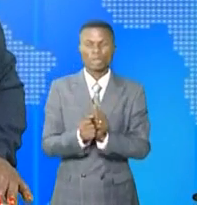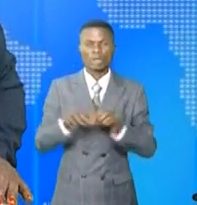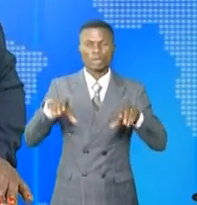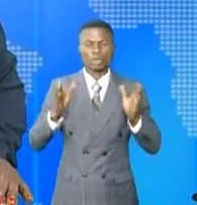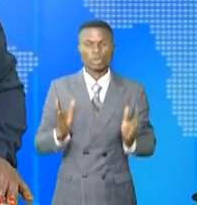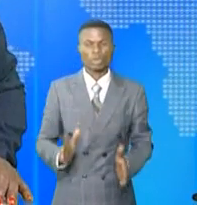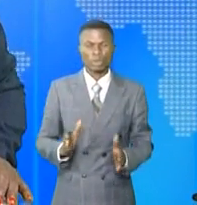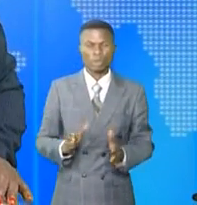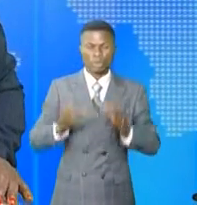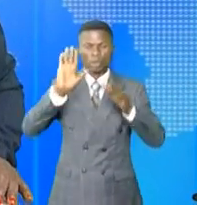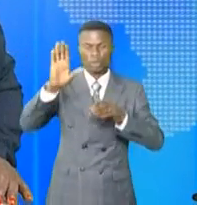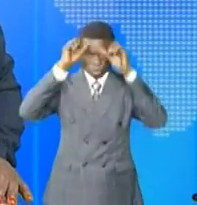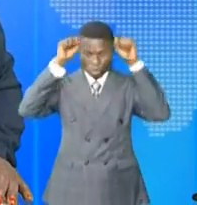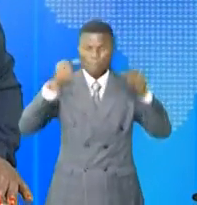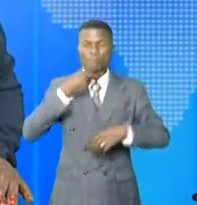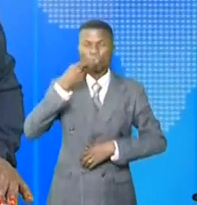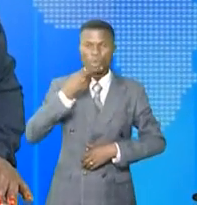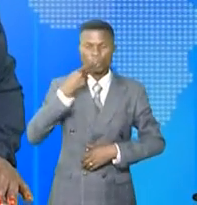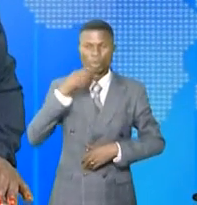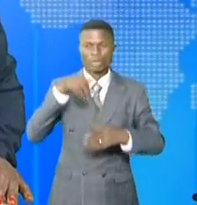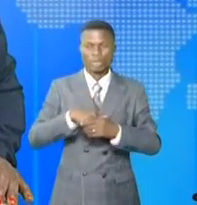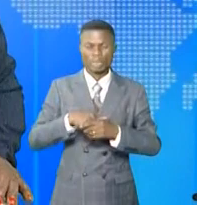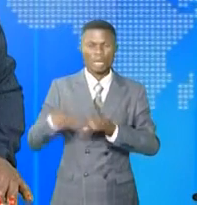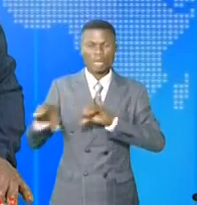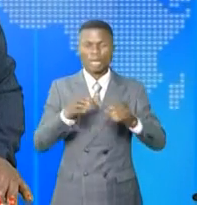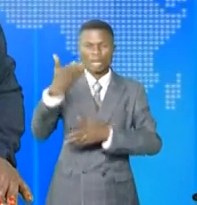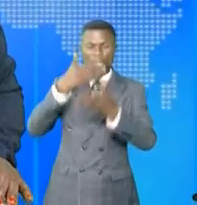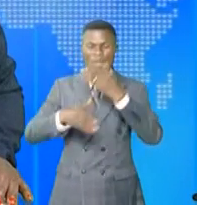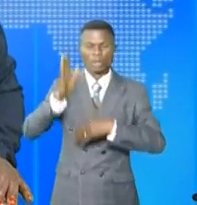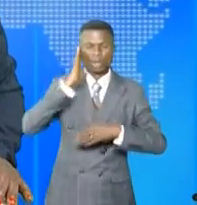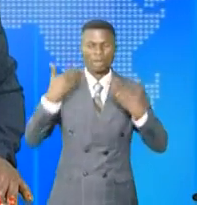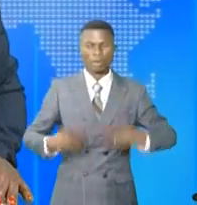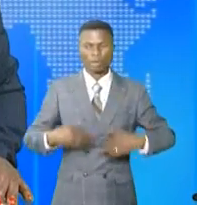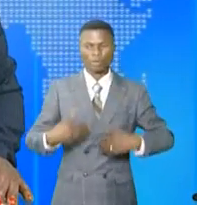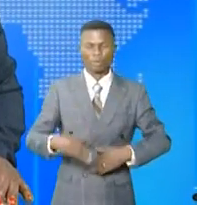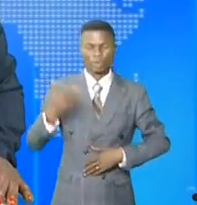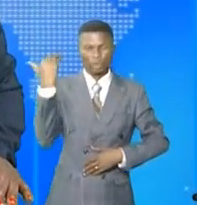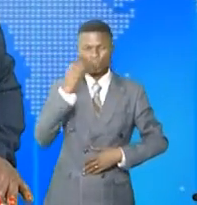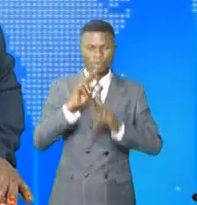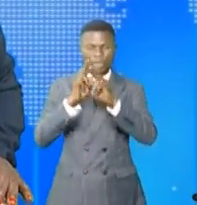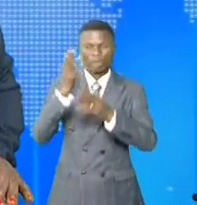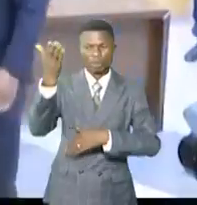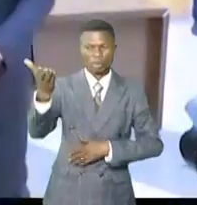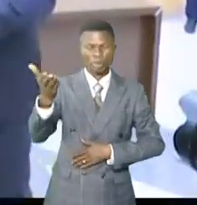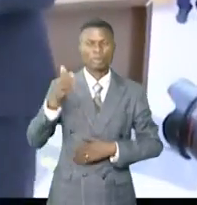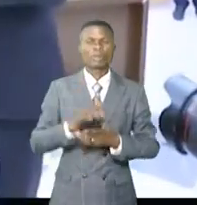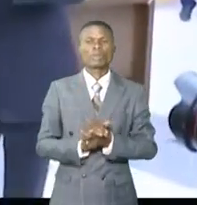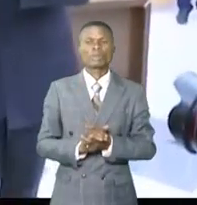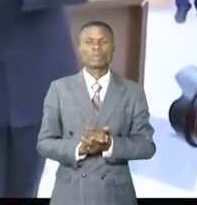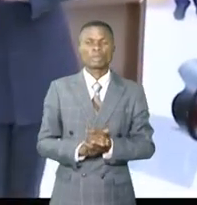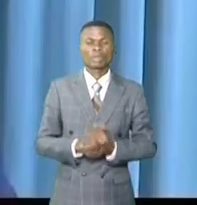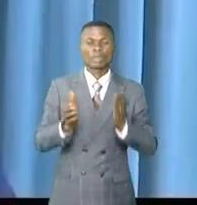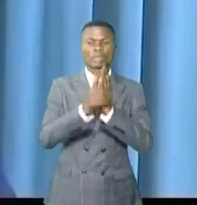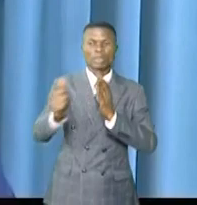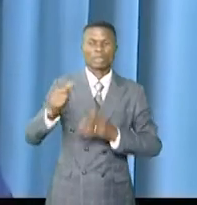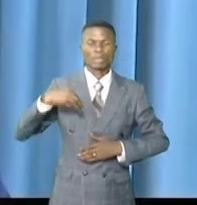Congolais, son président l'a dit au cours d'une cérémonie de change de vœux. Reportage Téti Samba. En sa qualité